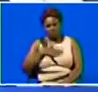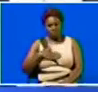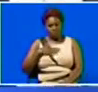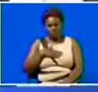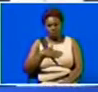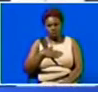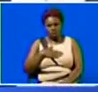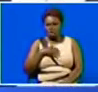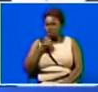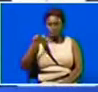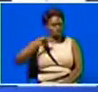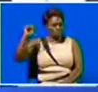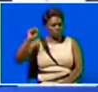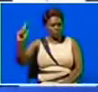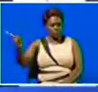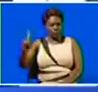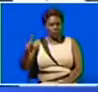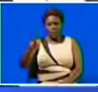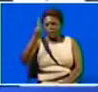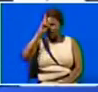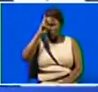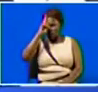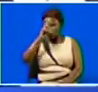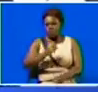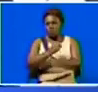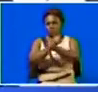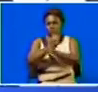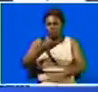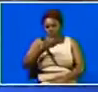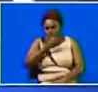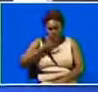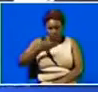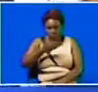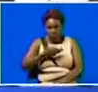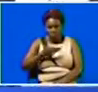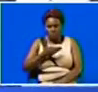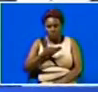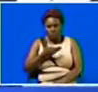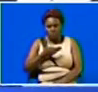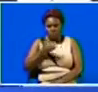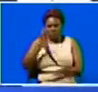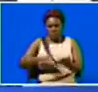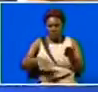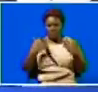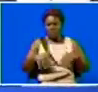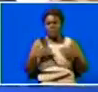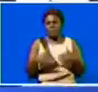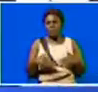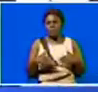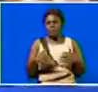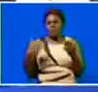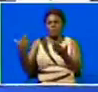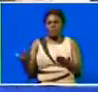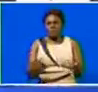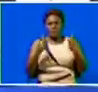na tusiingize ati pengine polisi wanachunga mafuta taa ikienda kuliko kujunga watu. Tumeleta amani